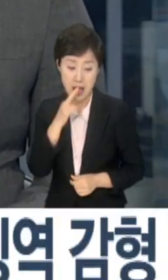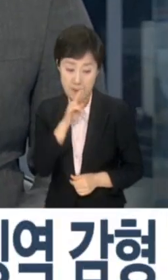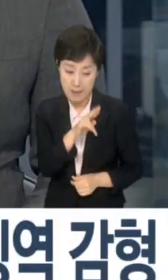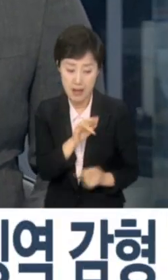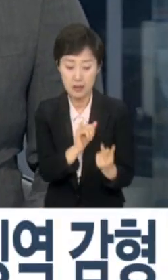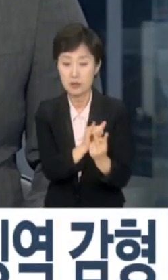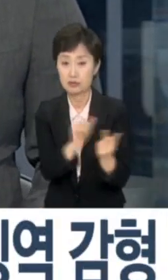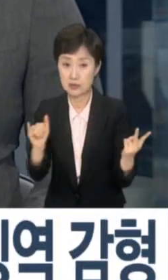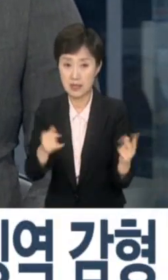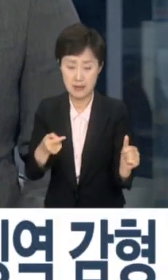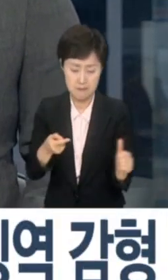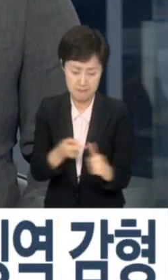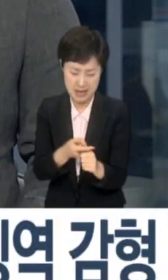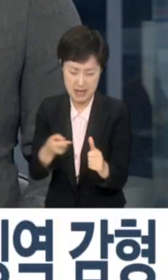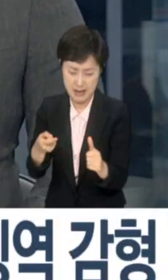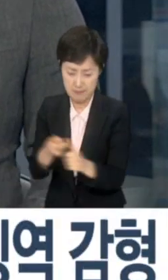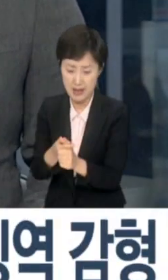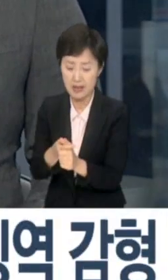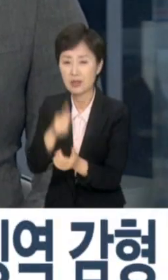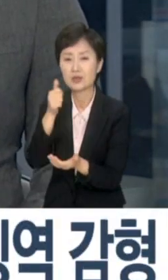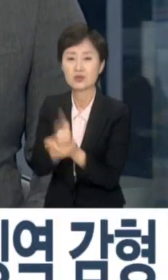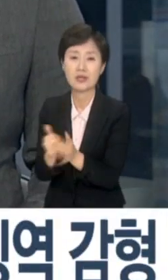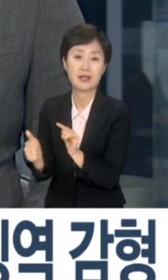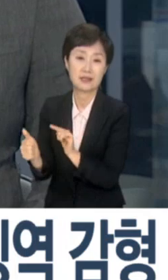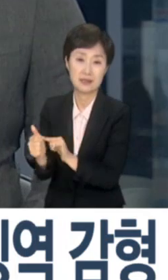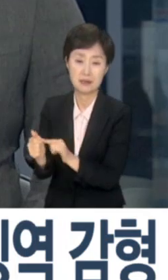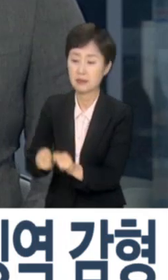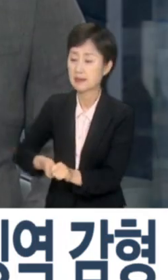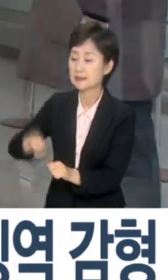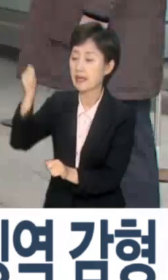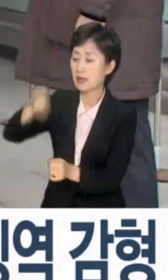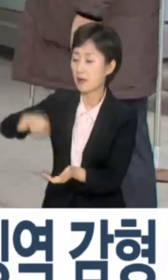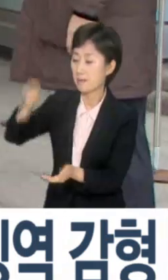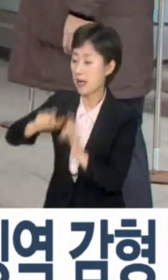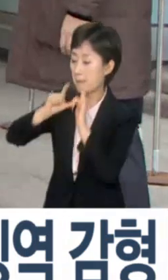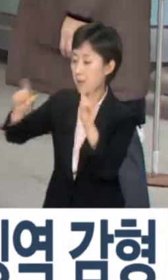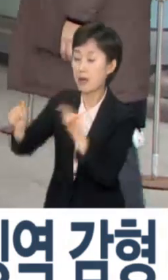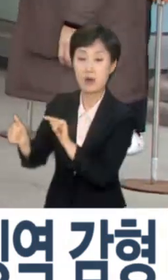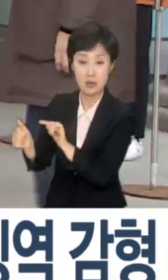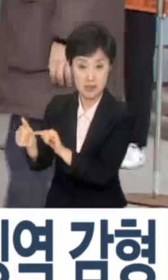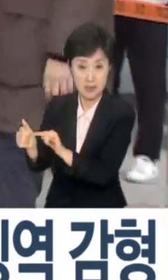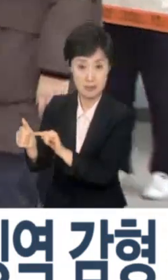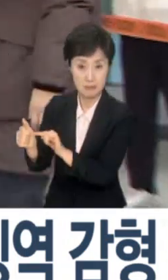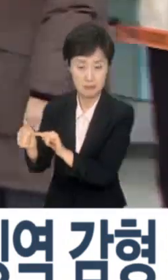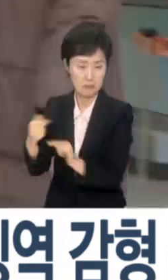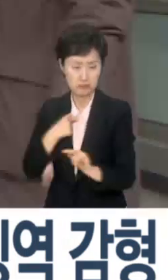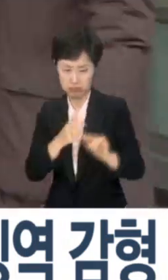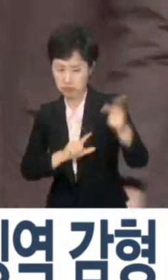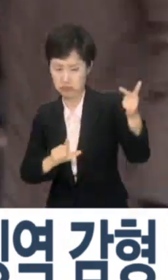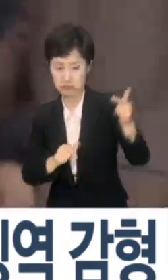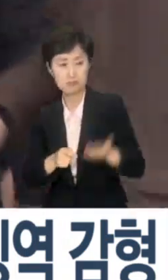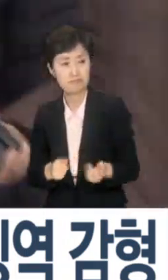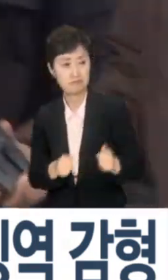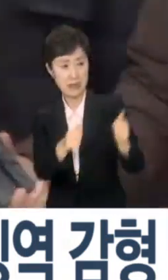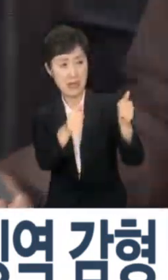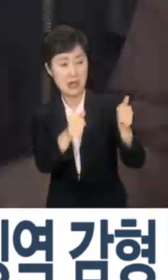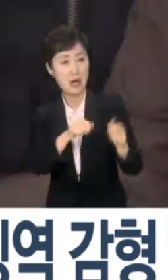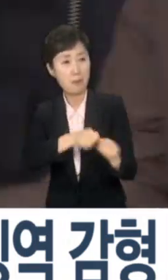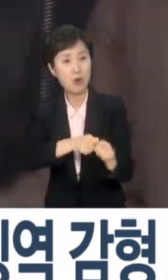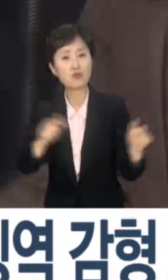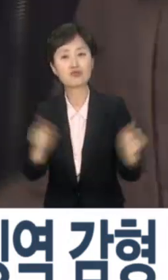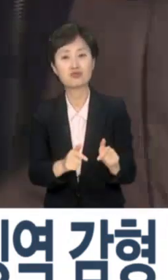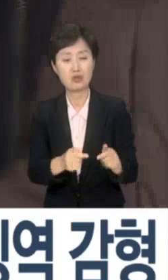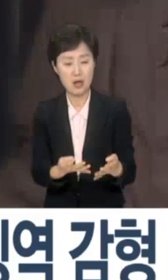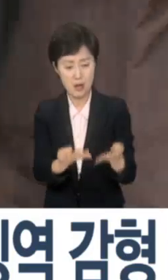지인 두 명을 잇따라 살해한 혐의로 1심에서 사형을 선고받은 권재찬이 오늘 항소심에서 무기징역으로